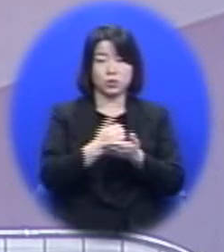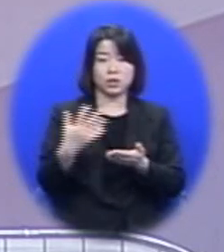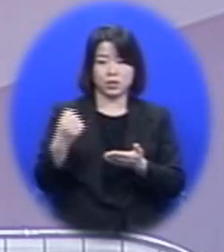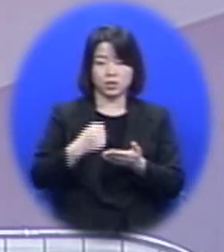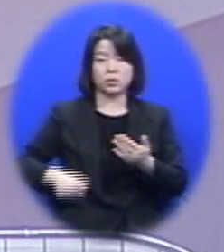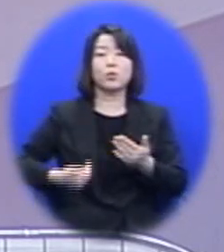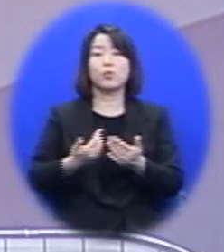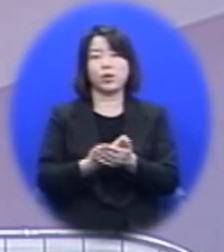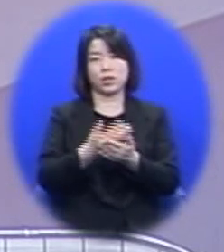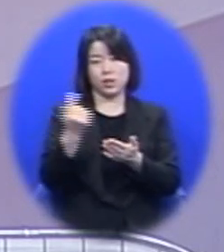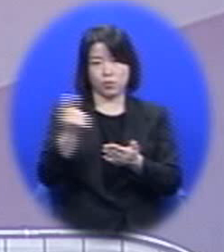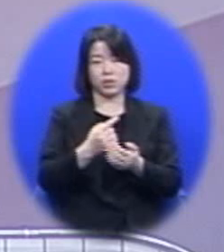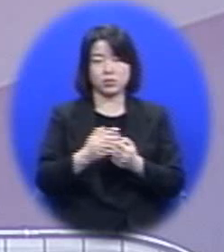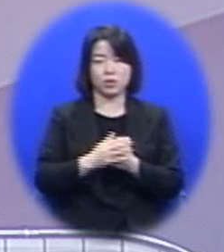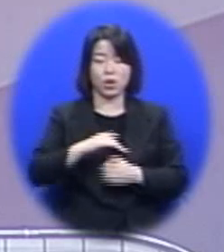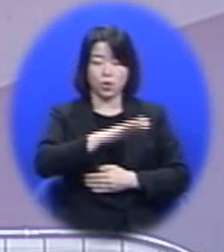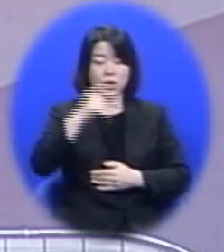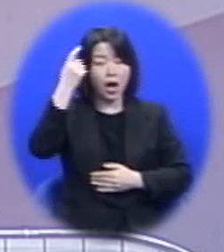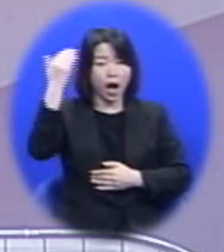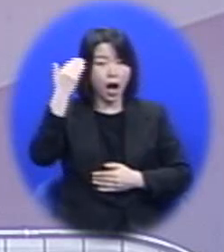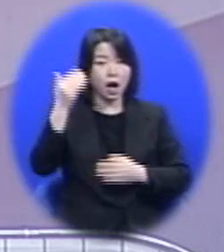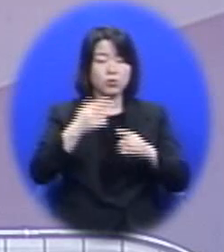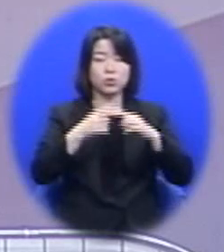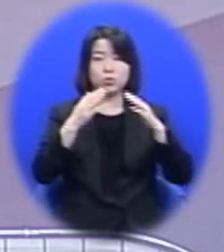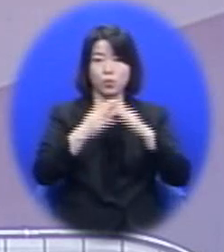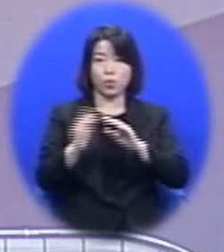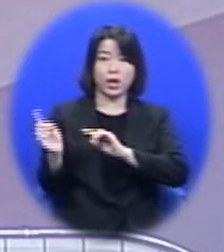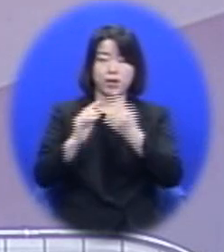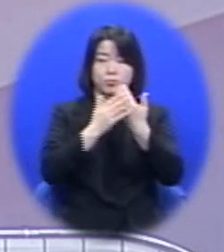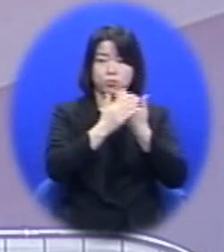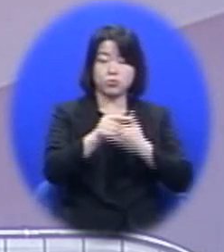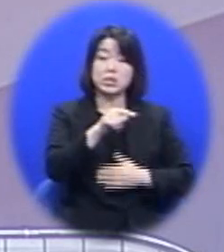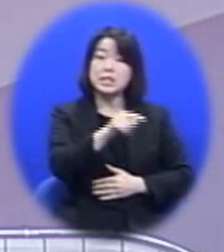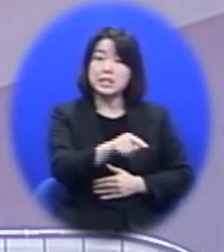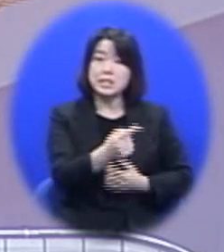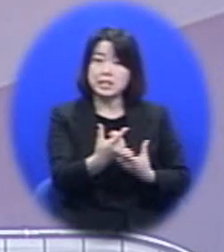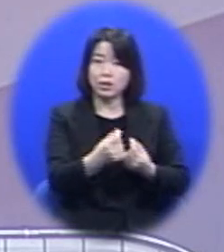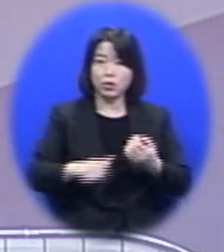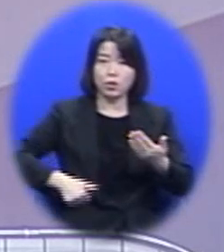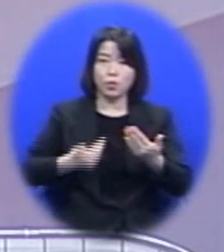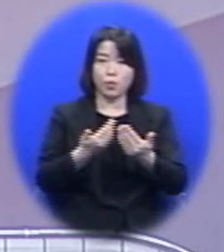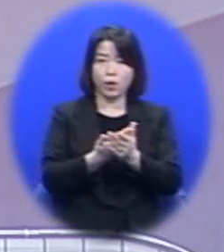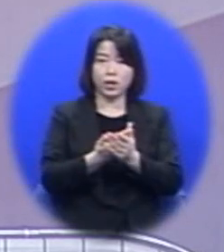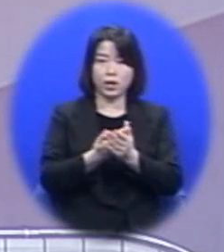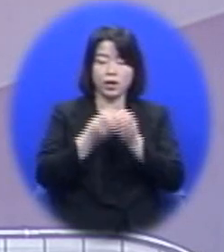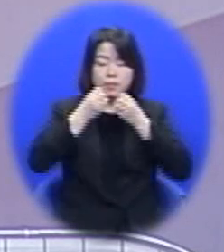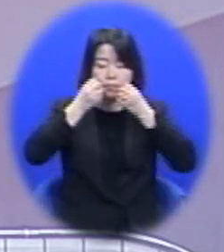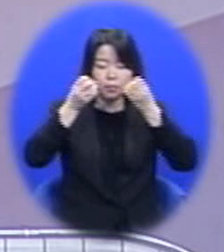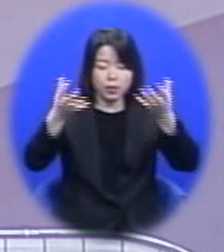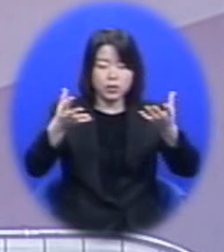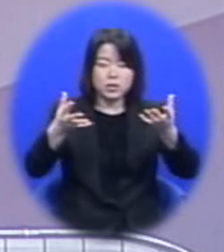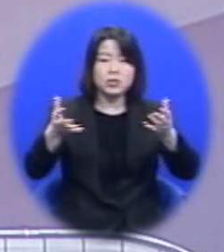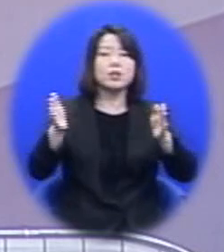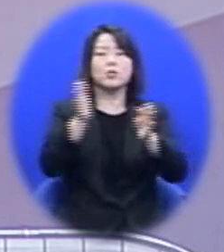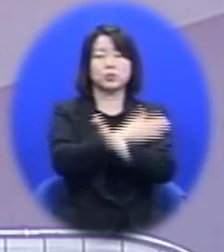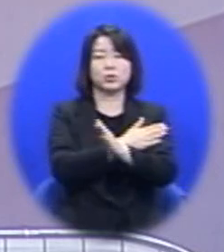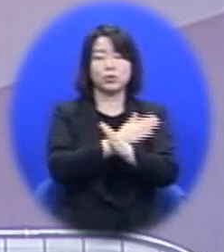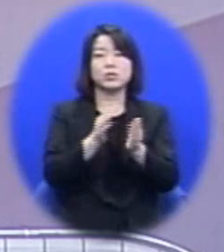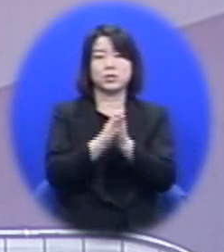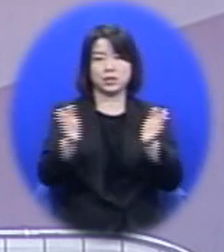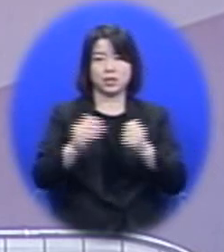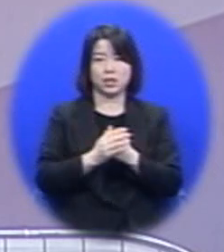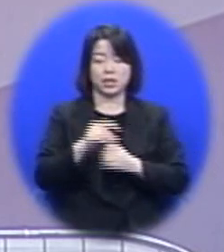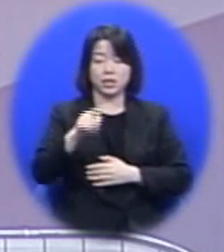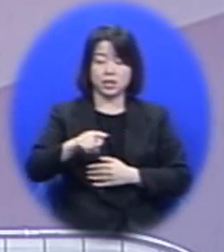여러분, 우리 한국교회의 부흥은 바로 이런 회개가 터지면서 일어났어요. 그 회개는 구원의